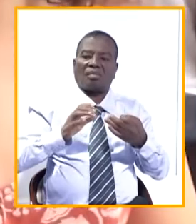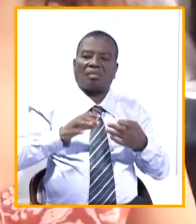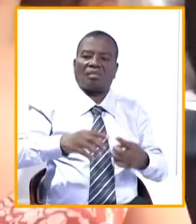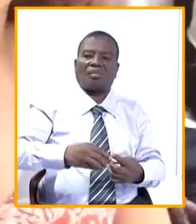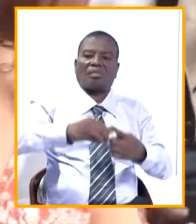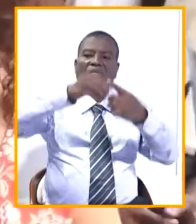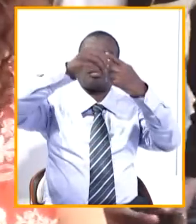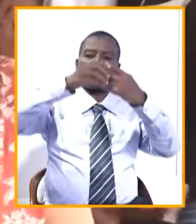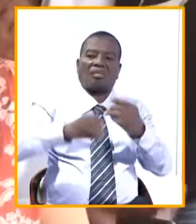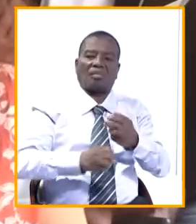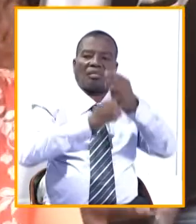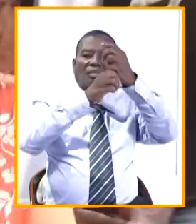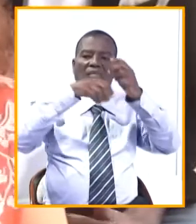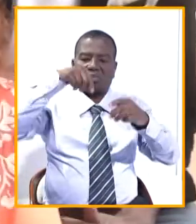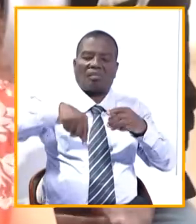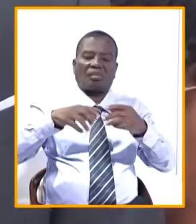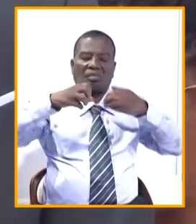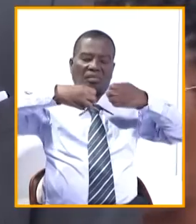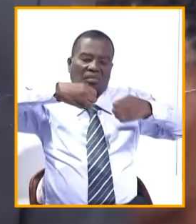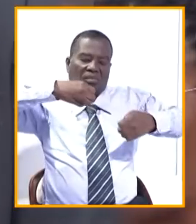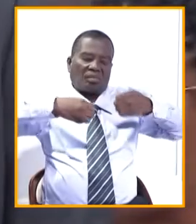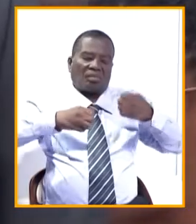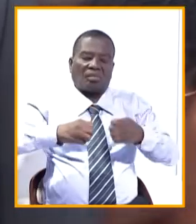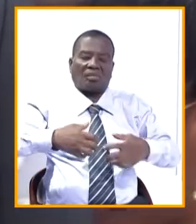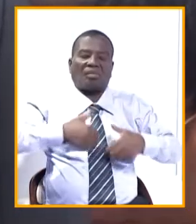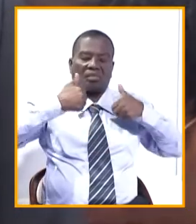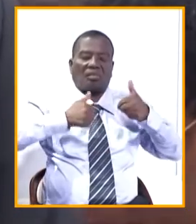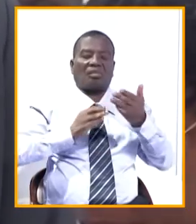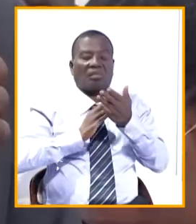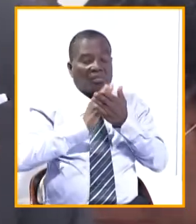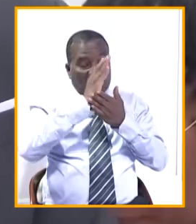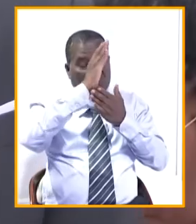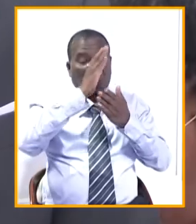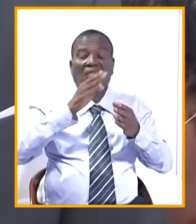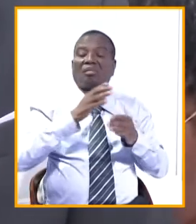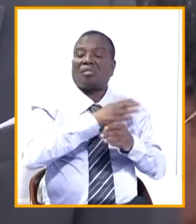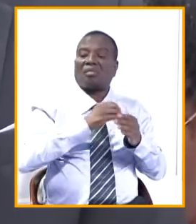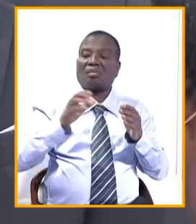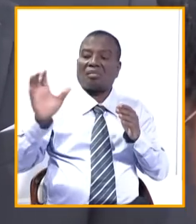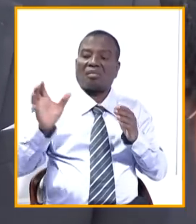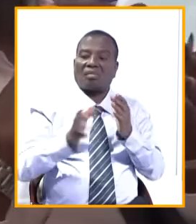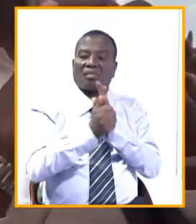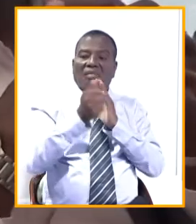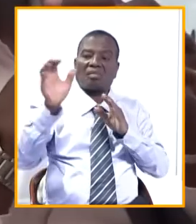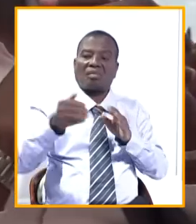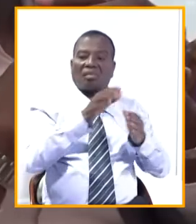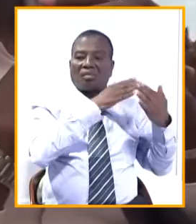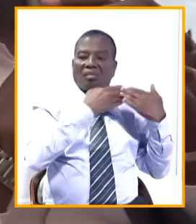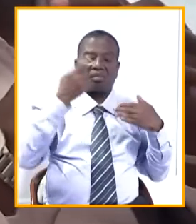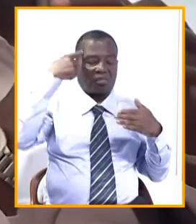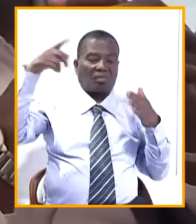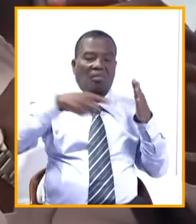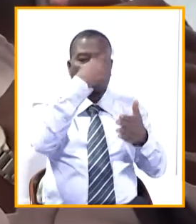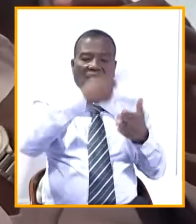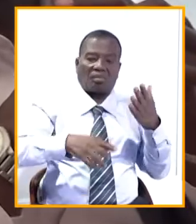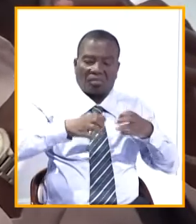spécialistes soutiennent que la lèpre se guérit totalement grâce à l'efficacité du traitement, mais aussi à la qualité de la prise en charge. Pour éradiquer la